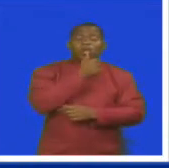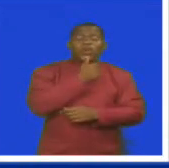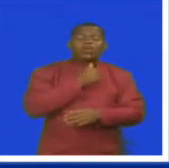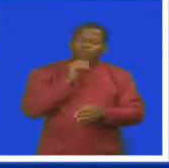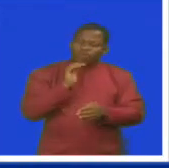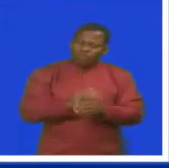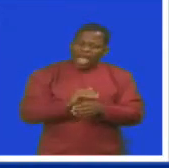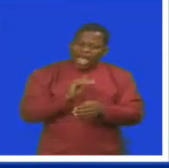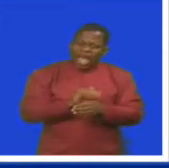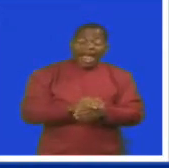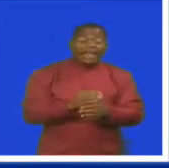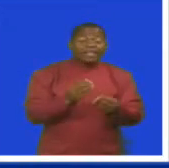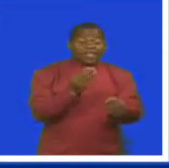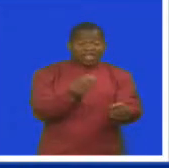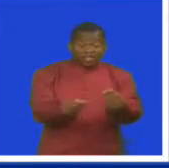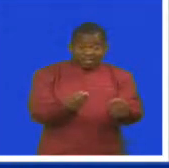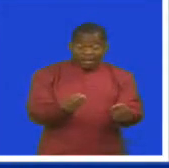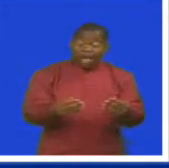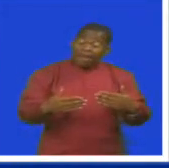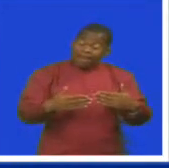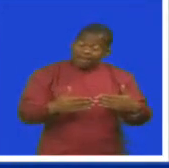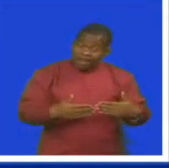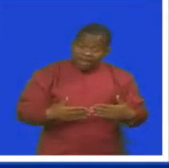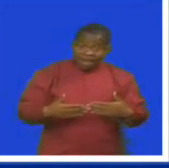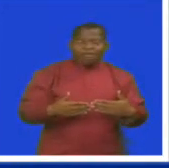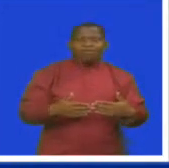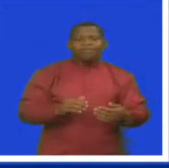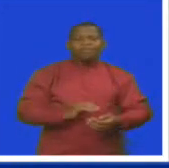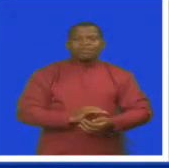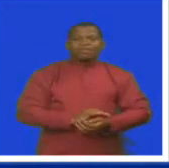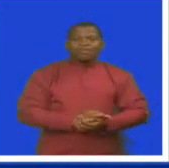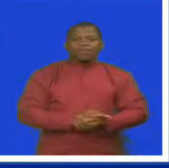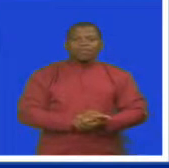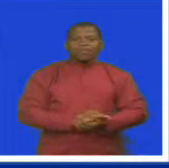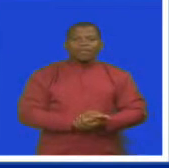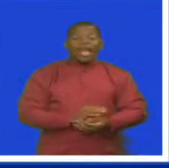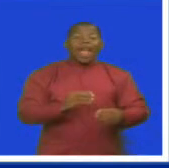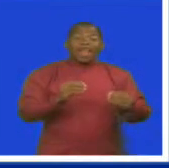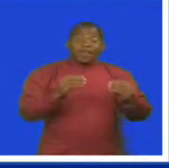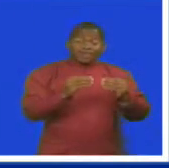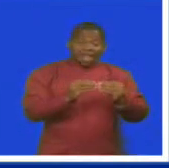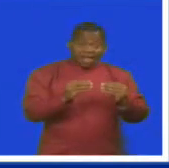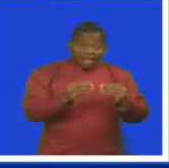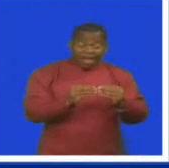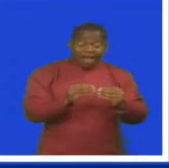make impactful interventions to the lives of orphans we